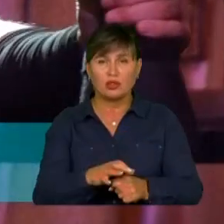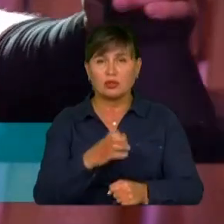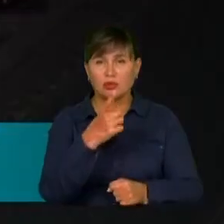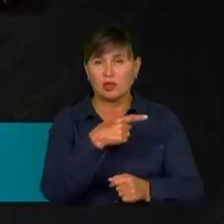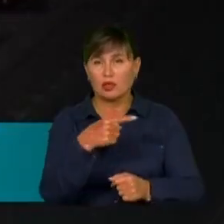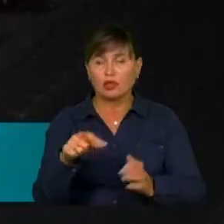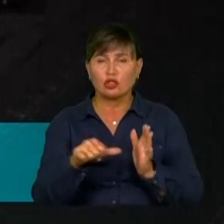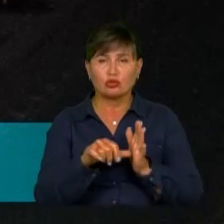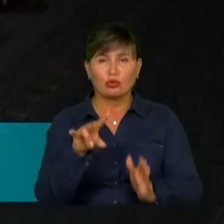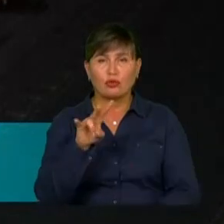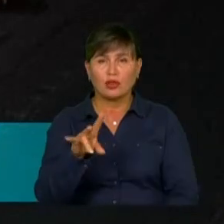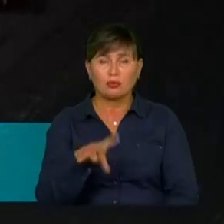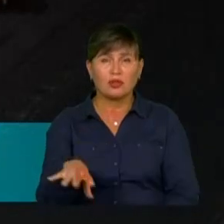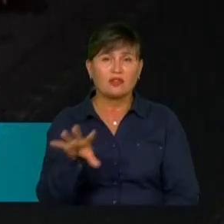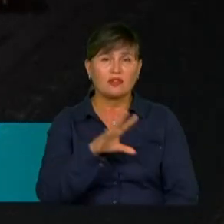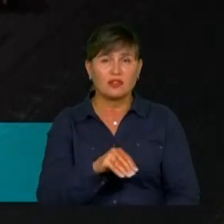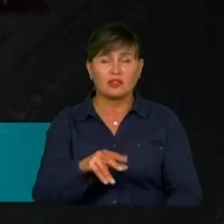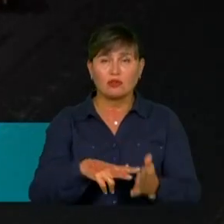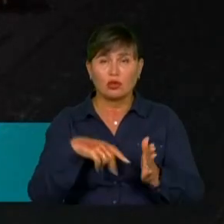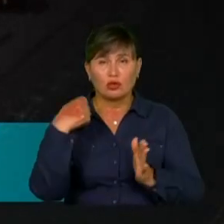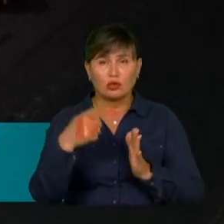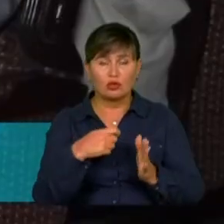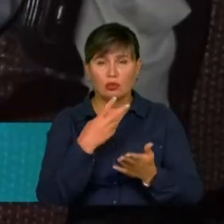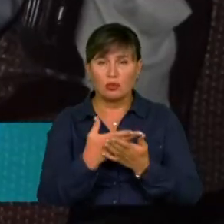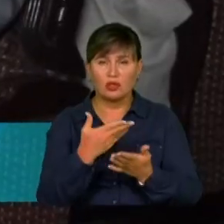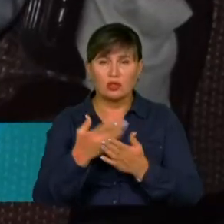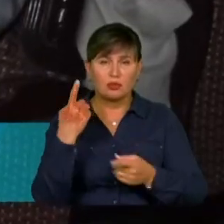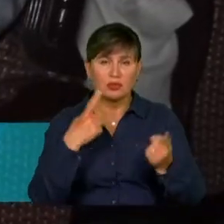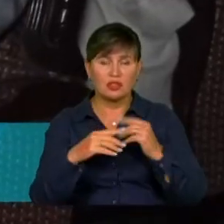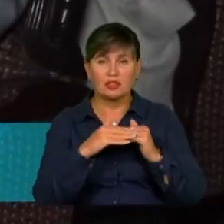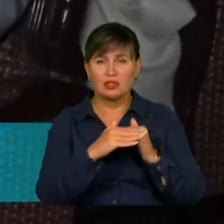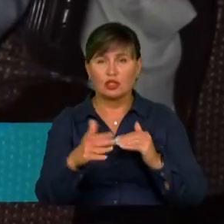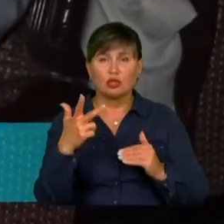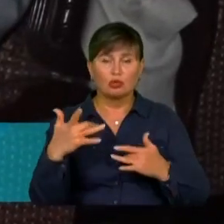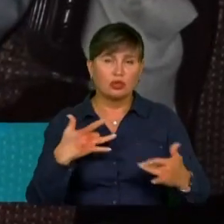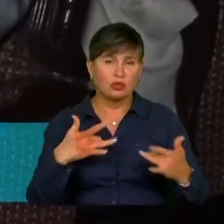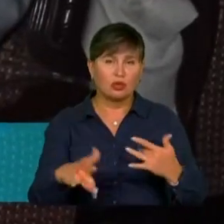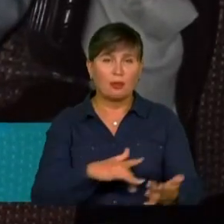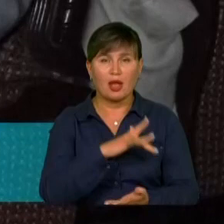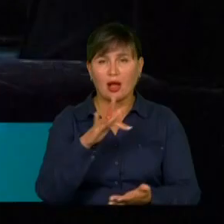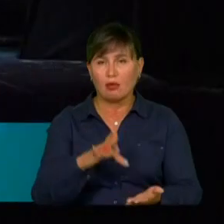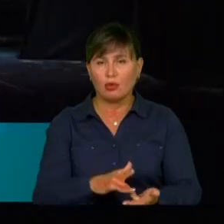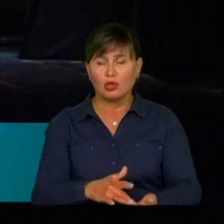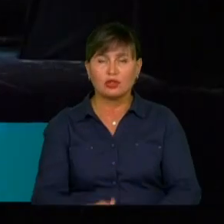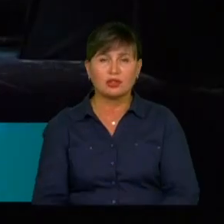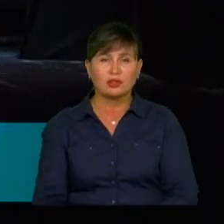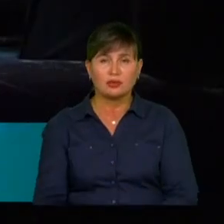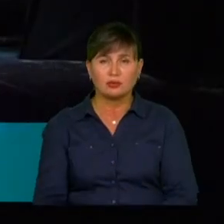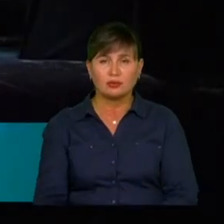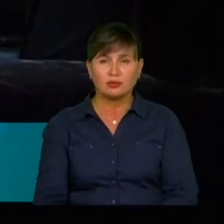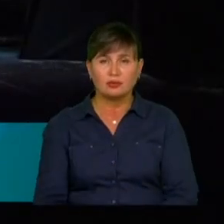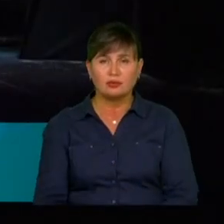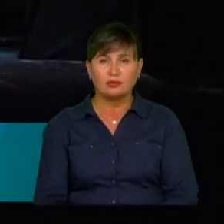по 6 ноября. Все 8 режиссеров презентуют свои постановки на сценах 3 театров мегаполиса. Амина Усенова, Хангельда